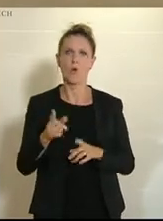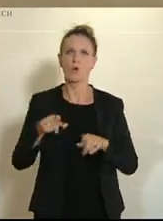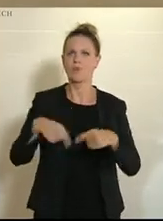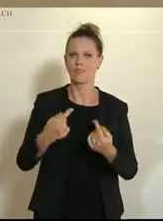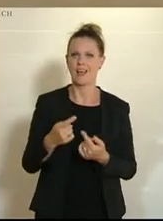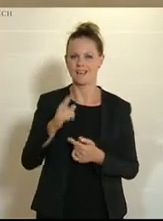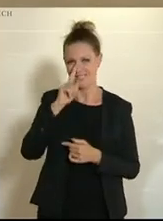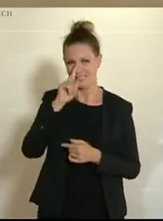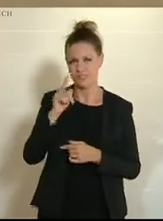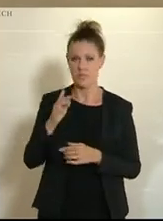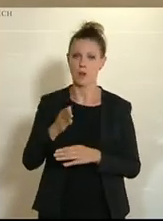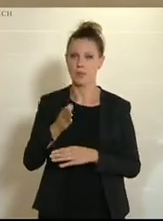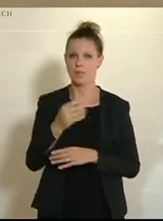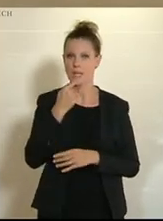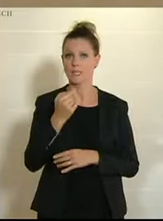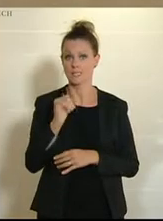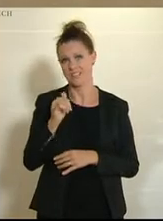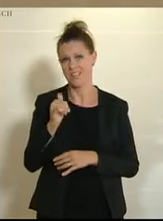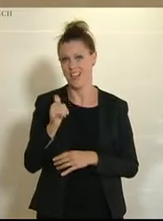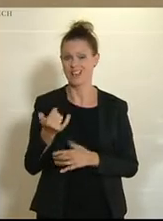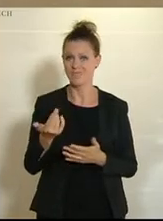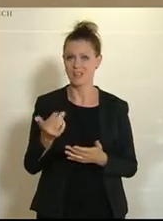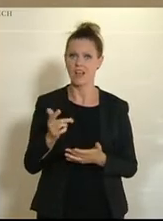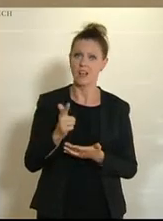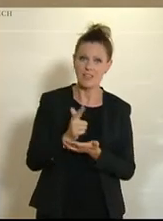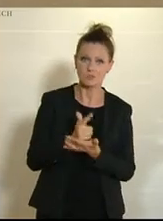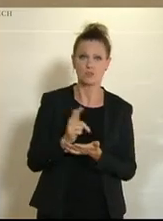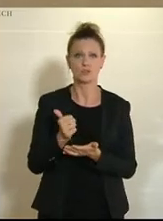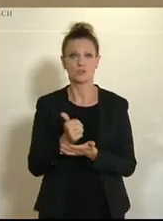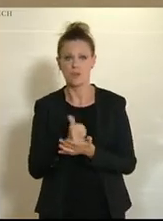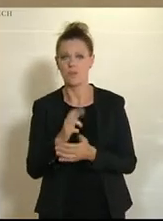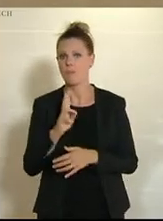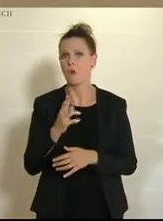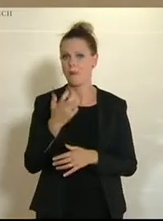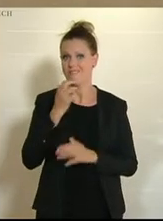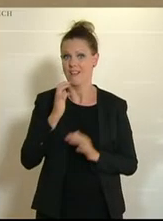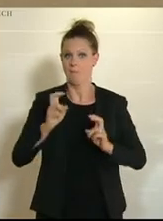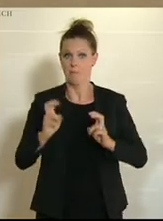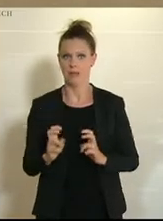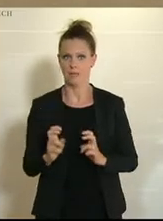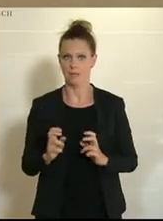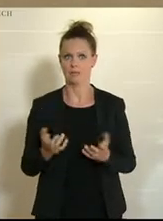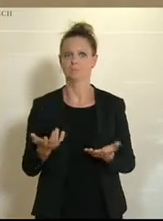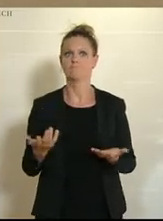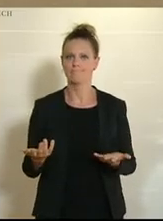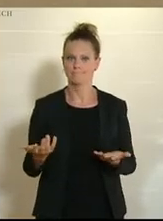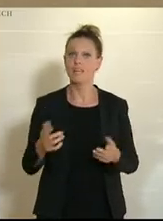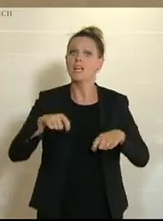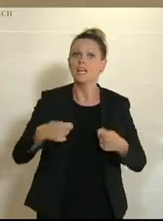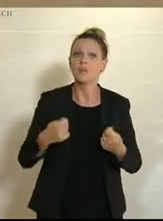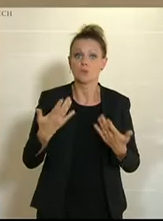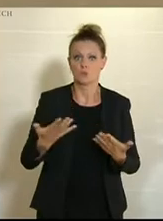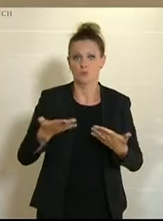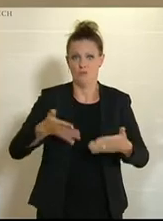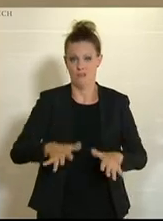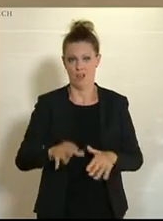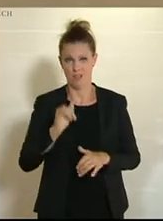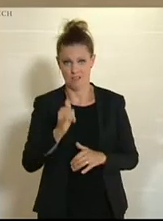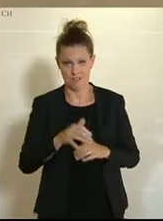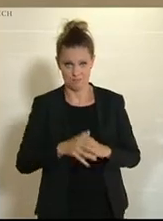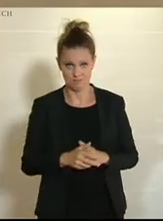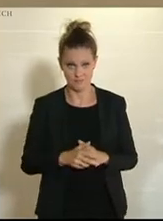haben möchte. Und jetzt gestehe ich zu, dass es solche Fälle geben wird, dass das vorgeschoben wird.